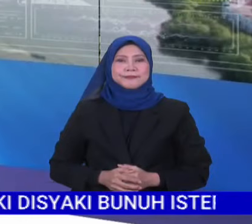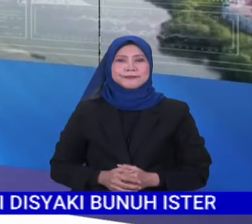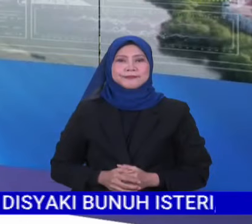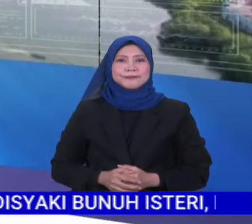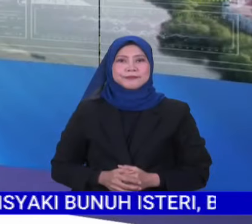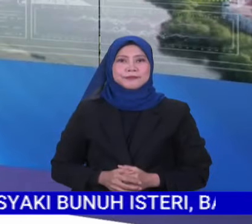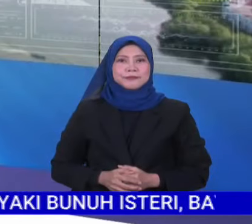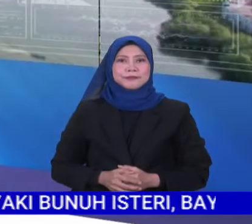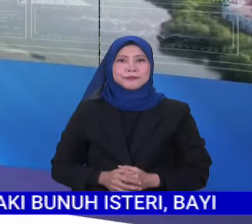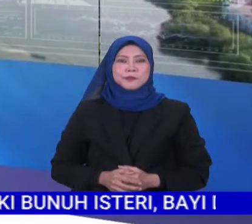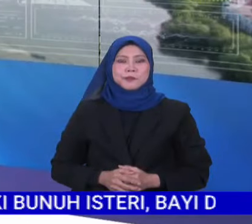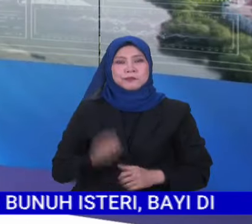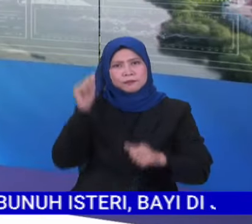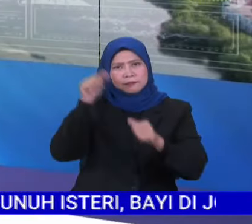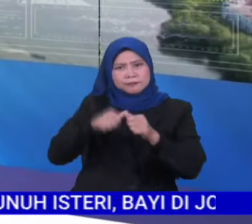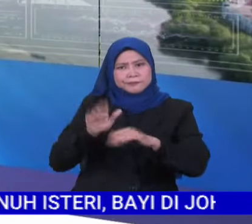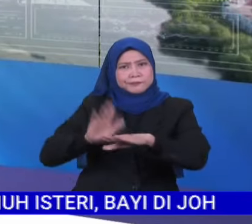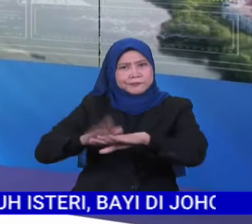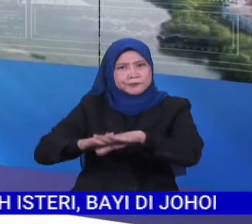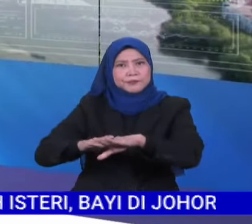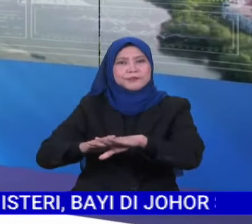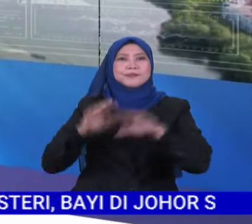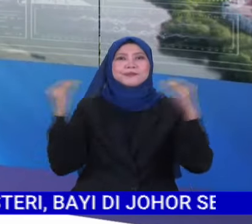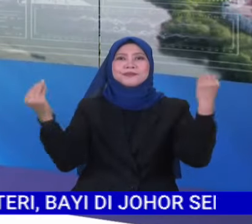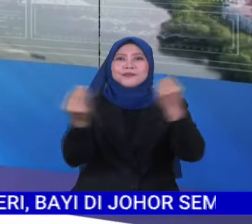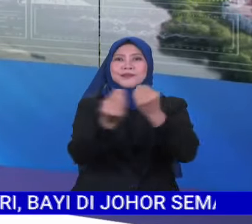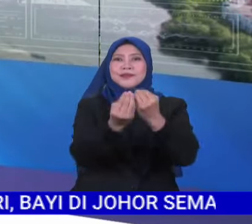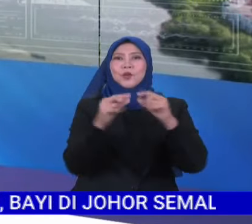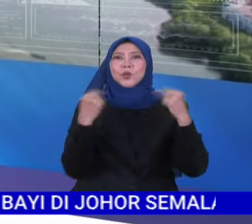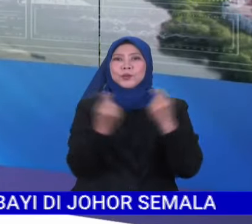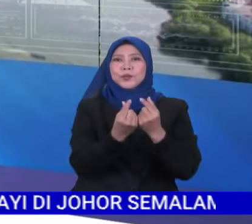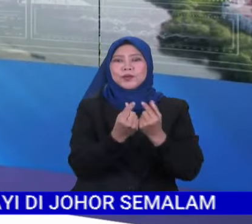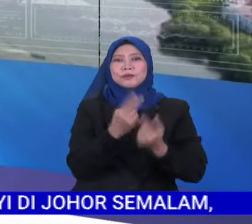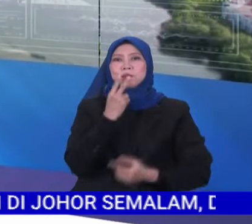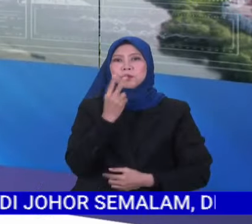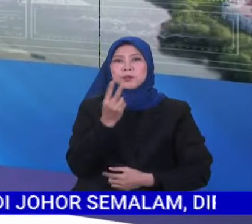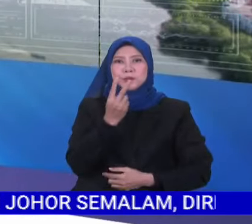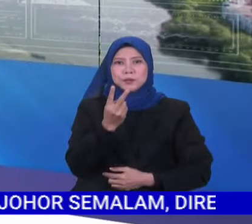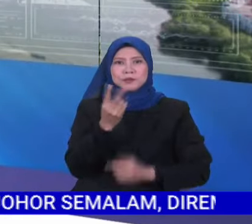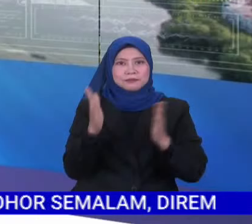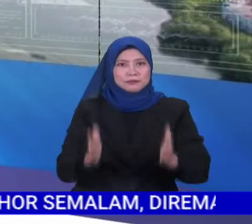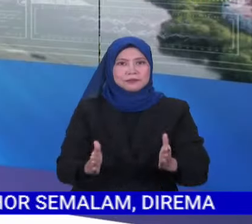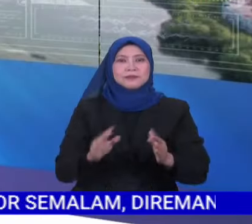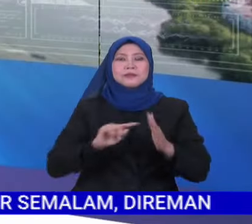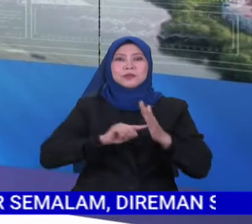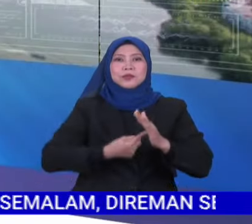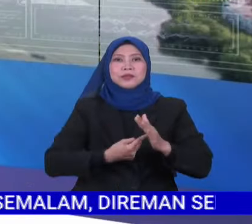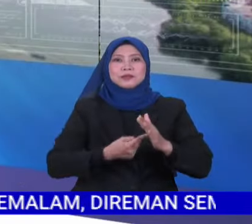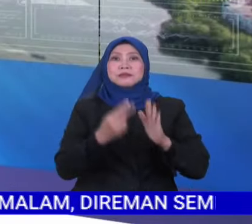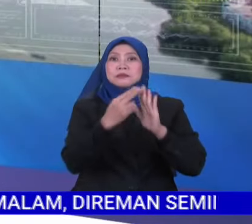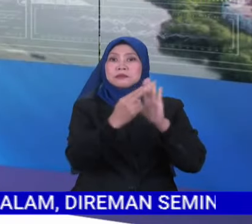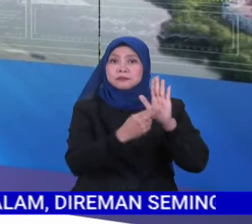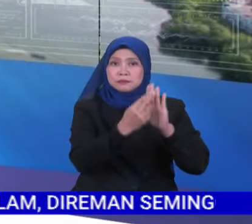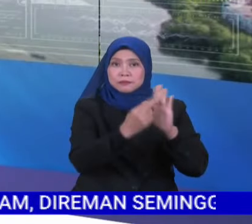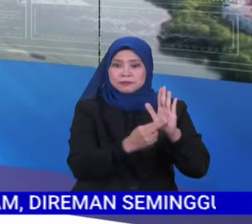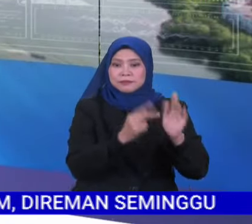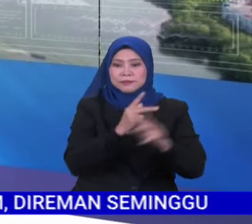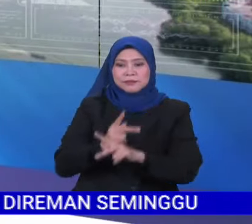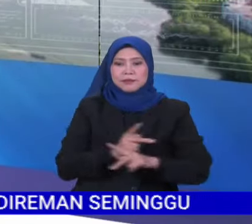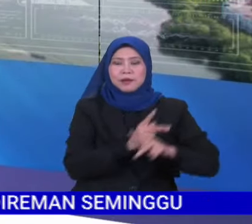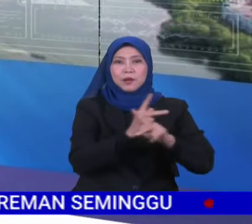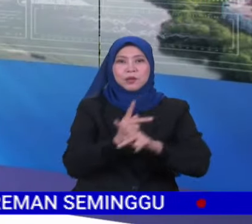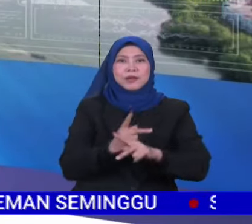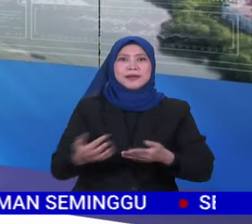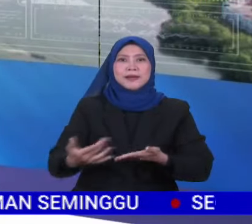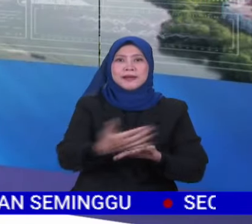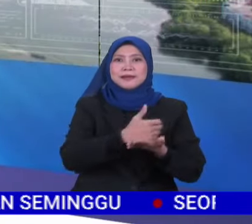Hai pernyataan kepada masyarakat khususnya kepada golongan perokok berdasarkan pengakuan peraturan-peraturan kawalan hasil